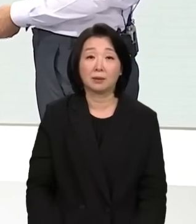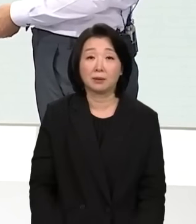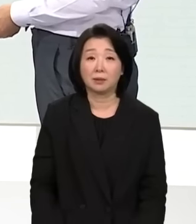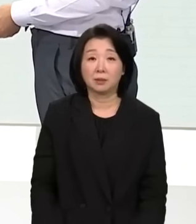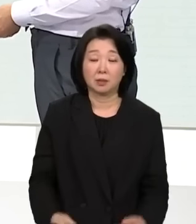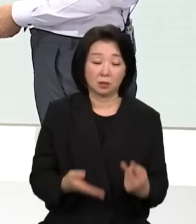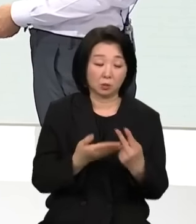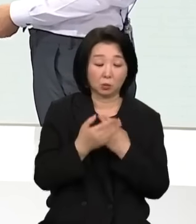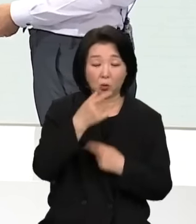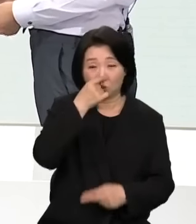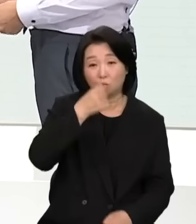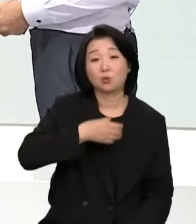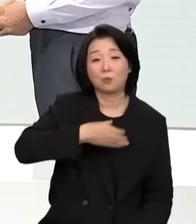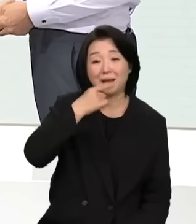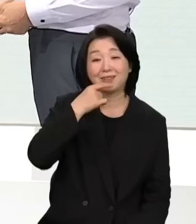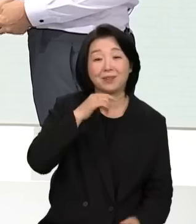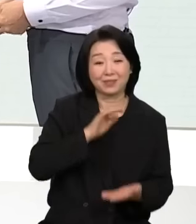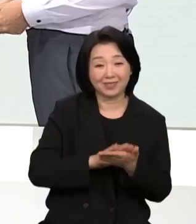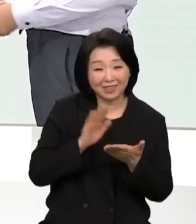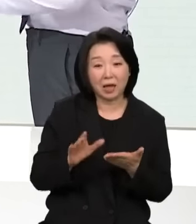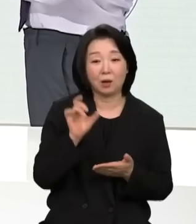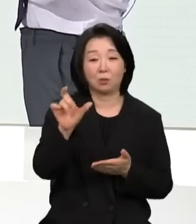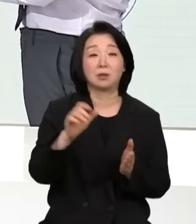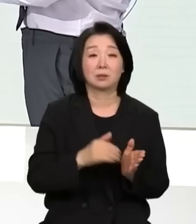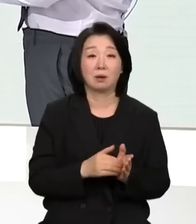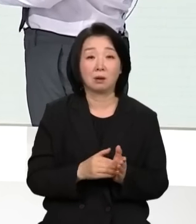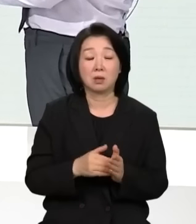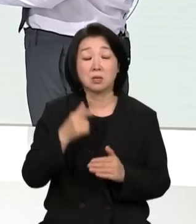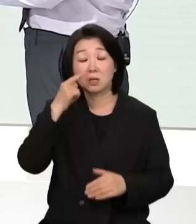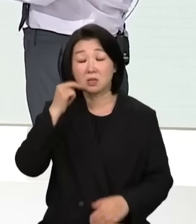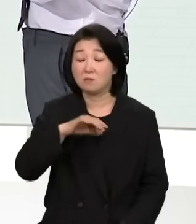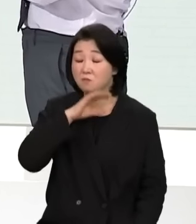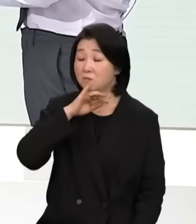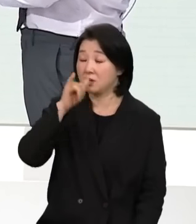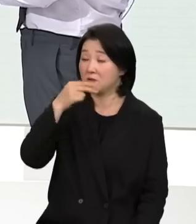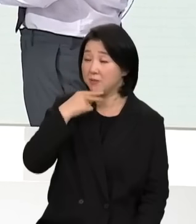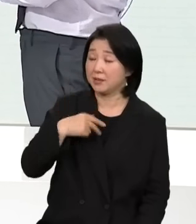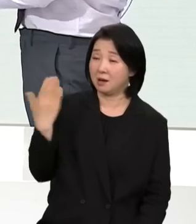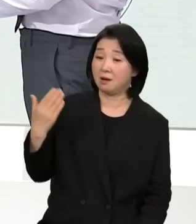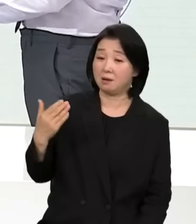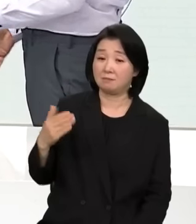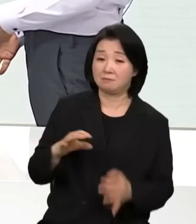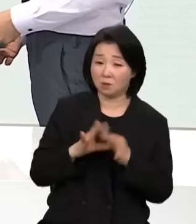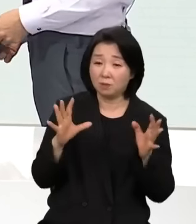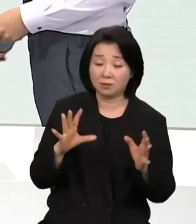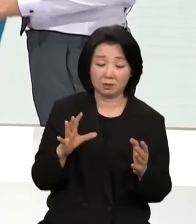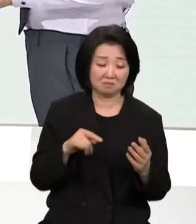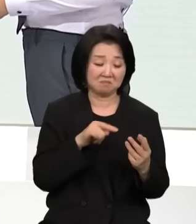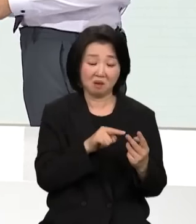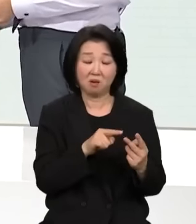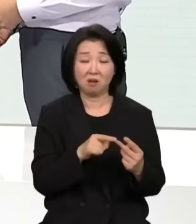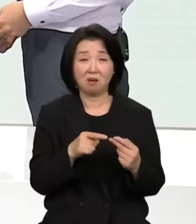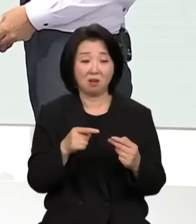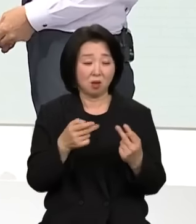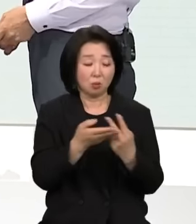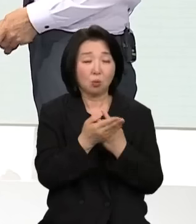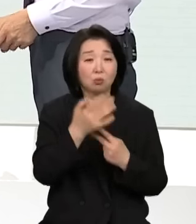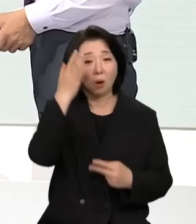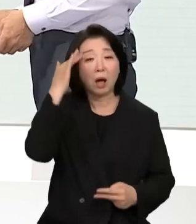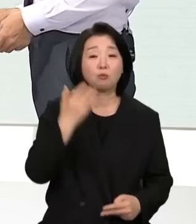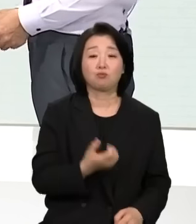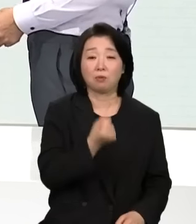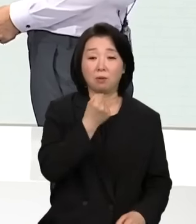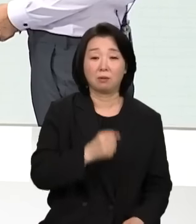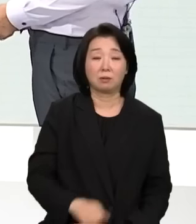독도 소주를 마셨다고 사진을 올렸습니다 일본이 뭐라고 하든 독도는 우리 땅이다 뭐 이런 뜻으로 올린 거라고 해석이 되죠네이